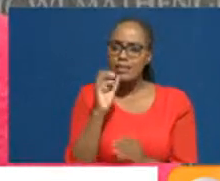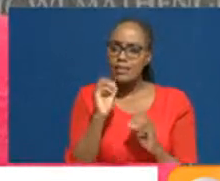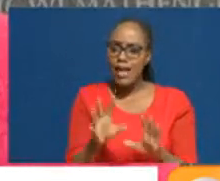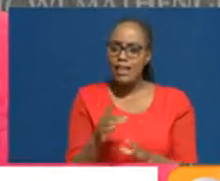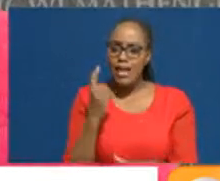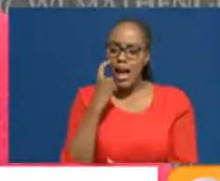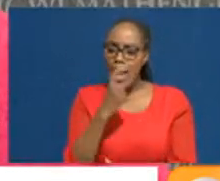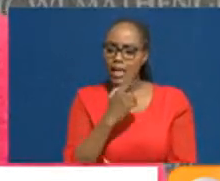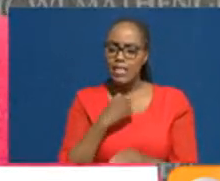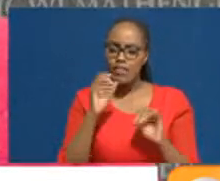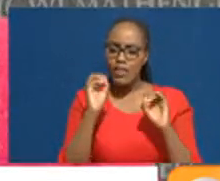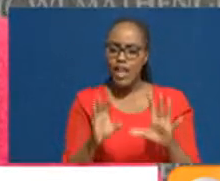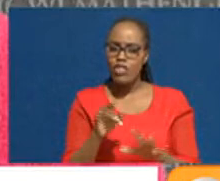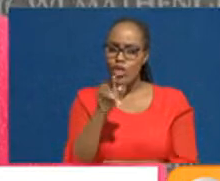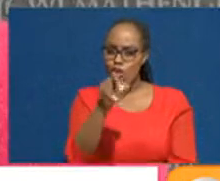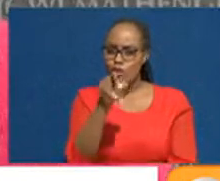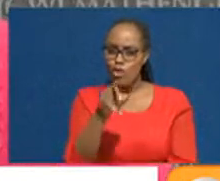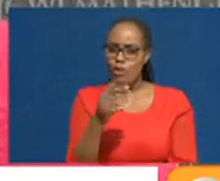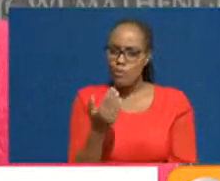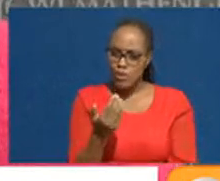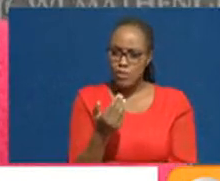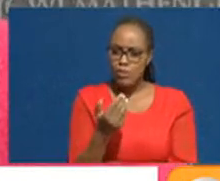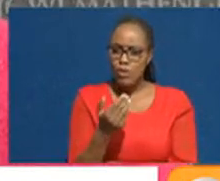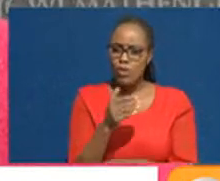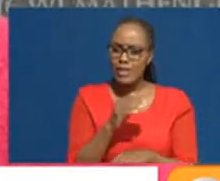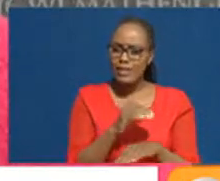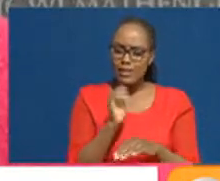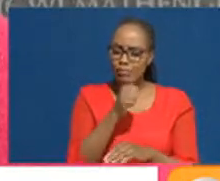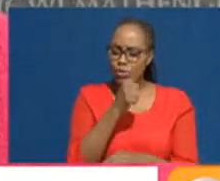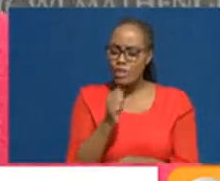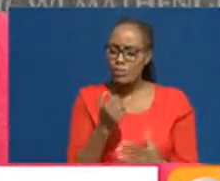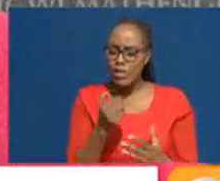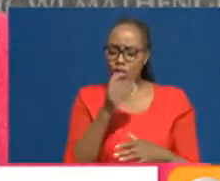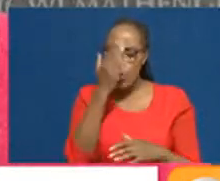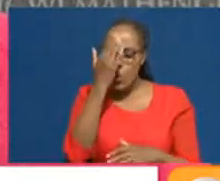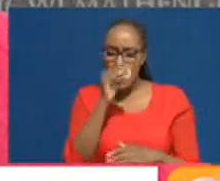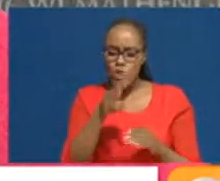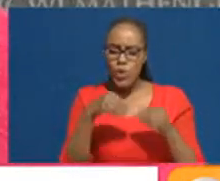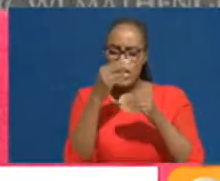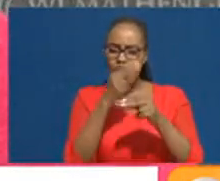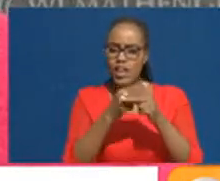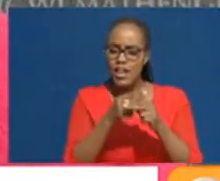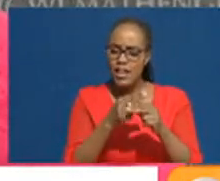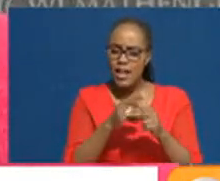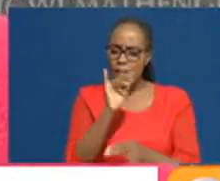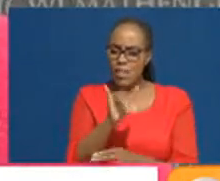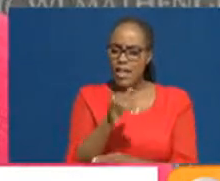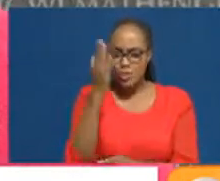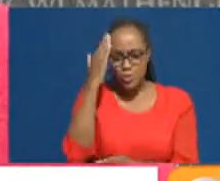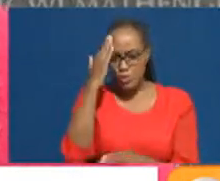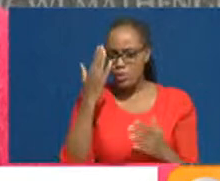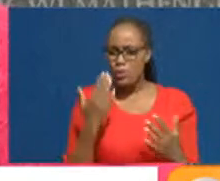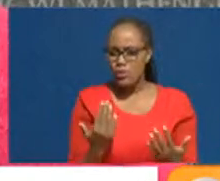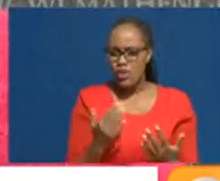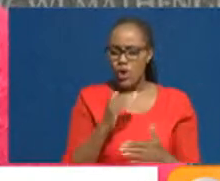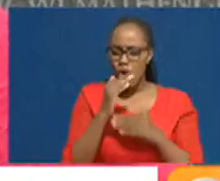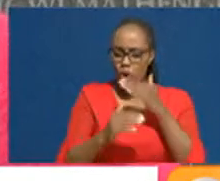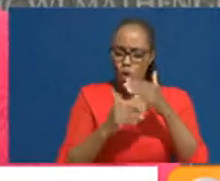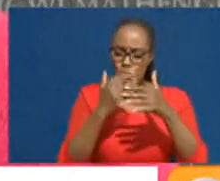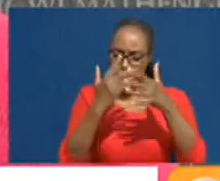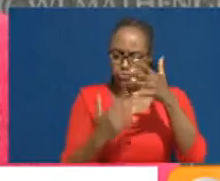macho? Kwa nini wewe unaweza itwa chungu? Eh? Kwa nini unaitwa hivyo? Kwa nini? You know, haya